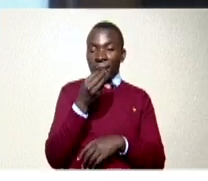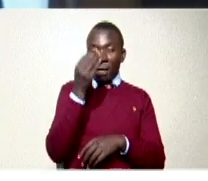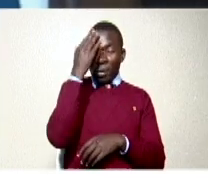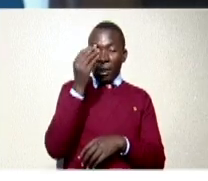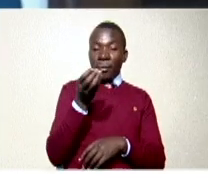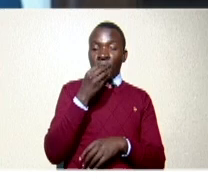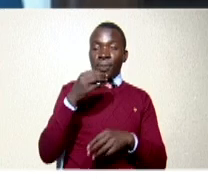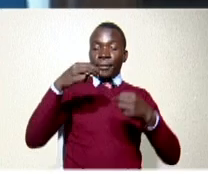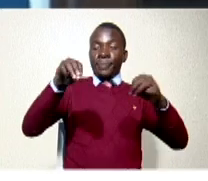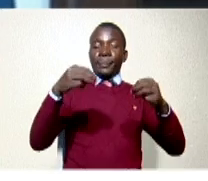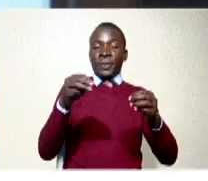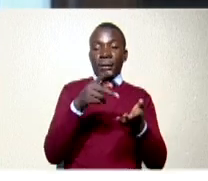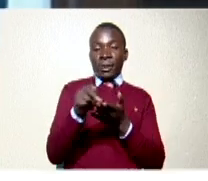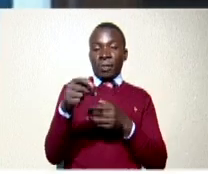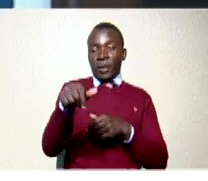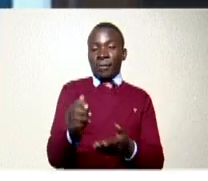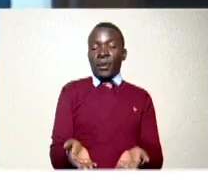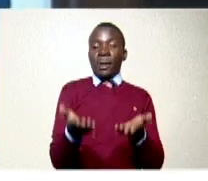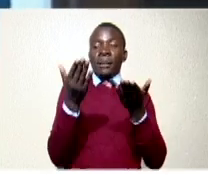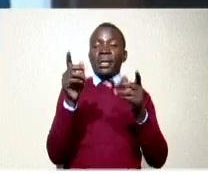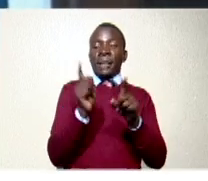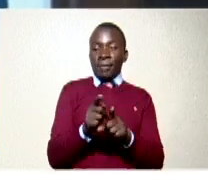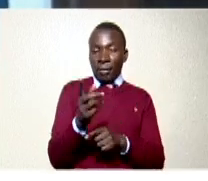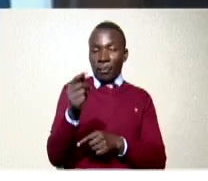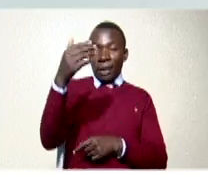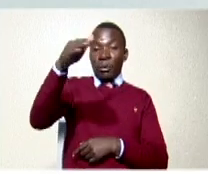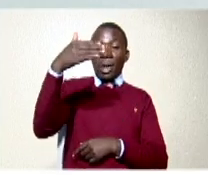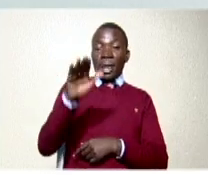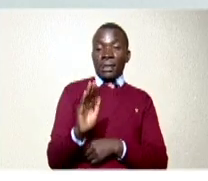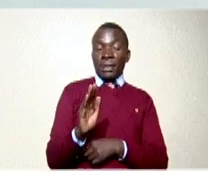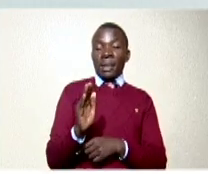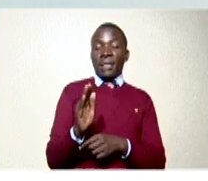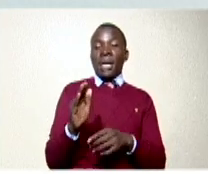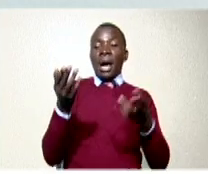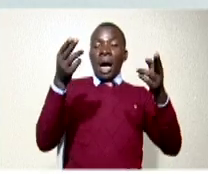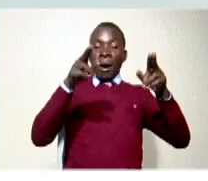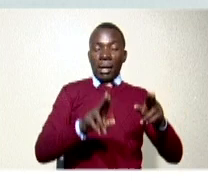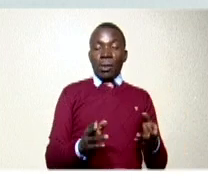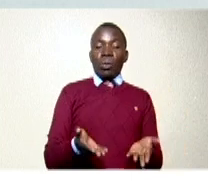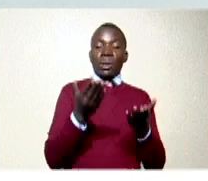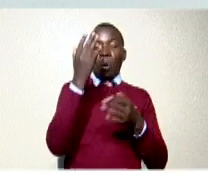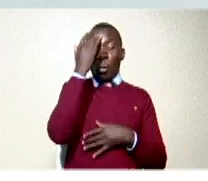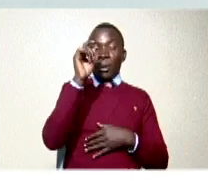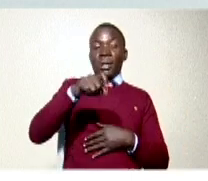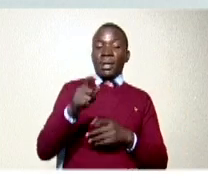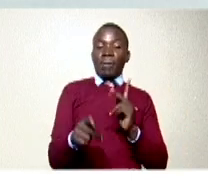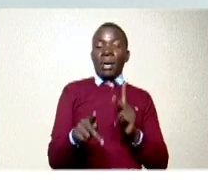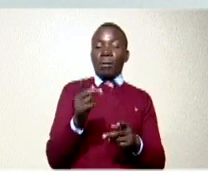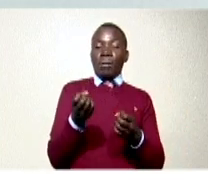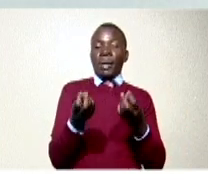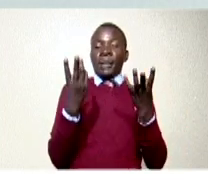biciro byabo byarazamutse nuko ko n'amadovize abayakeneye ari benshi byatumye habaho kuzamuka ku giciro